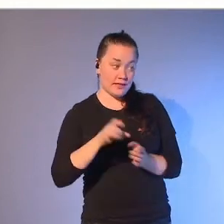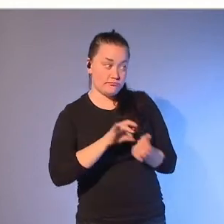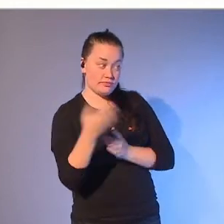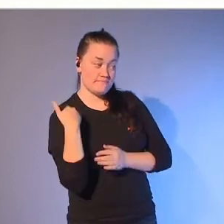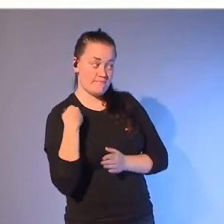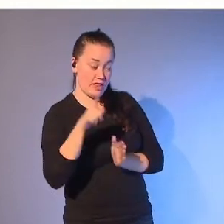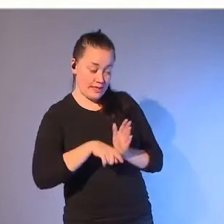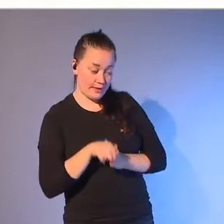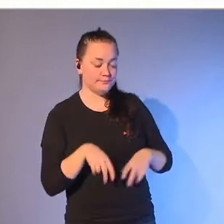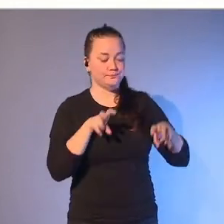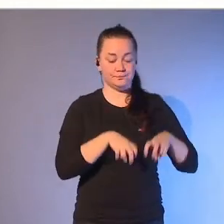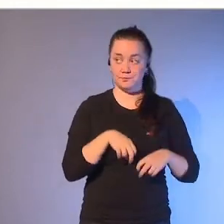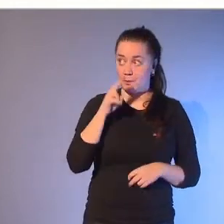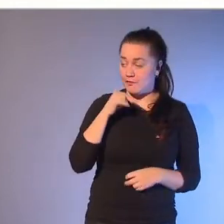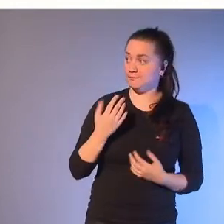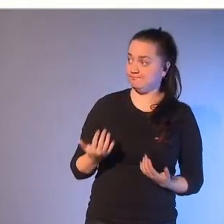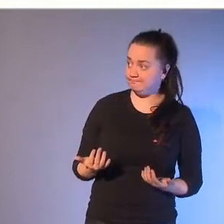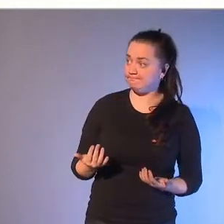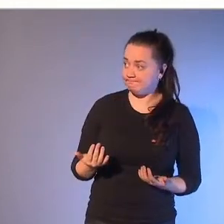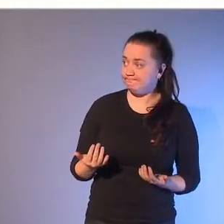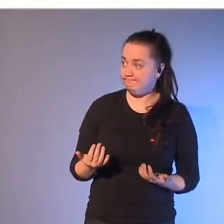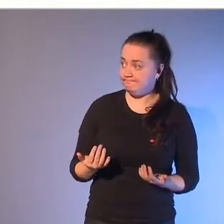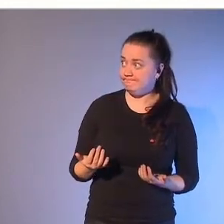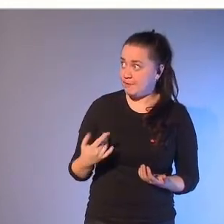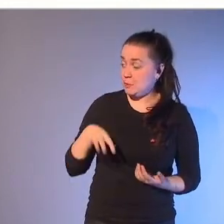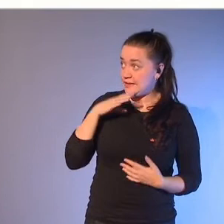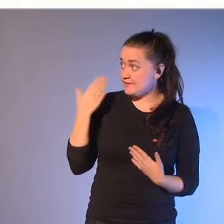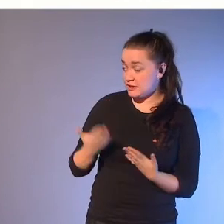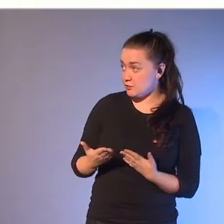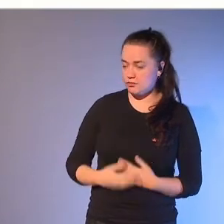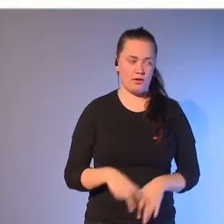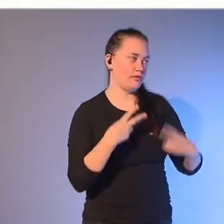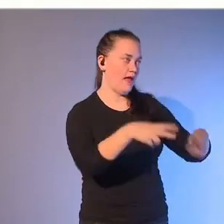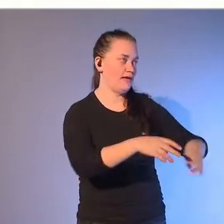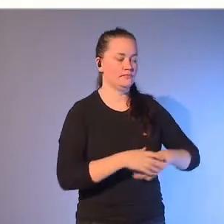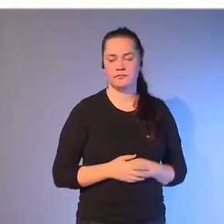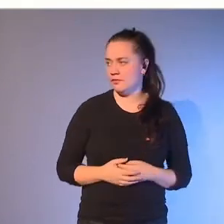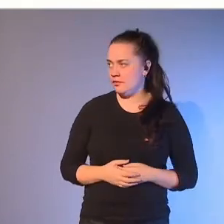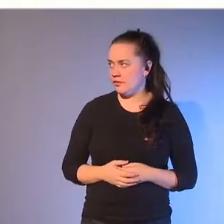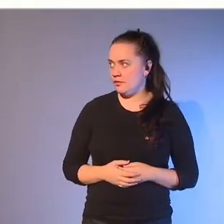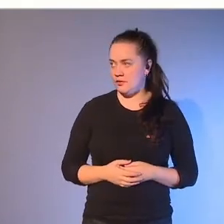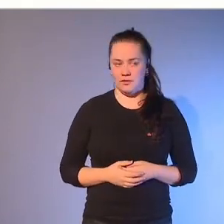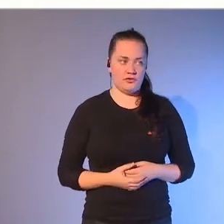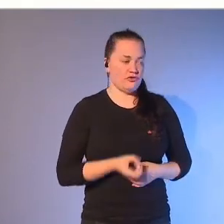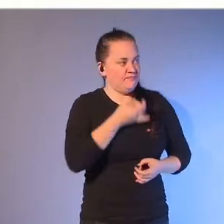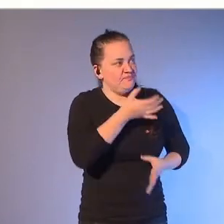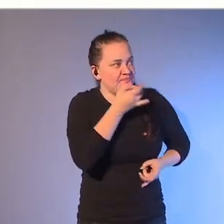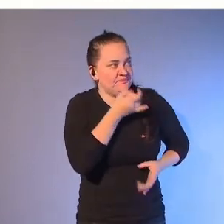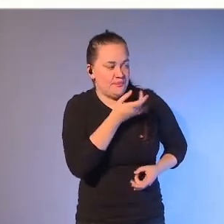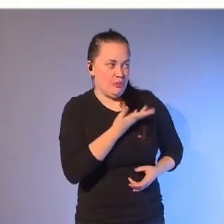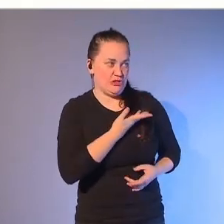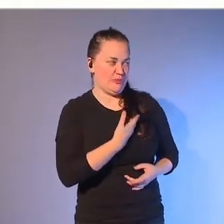meg på Ronny, og så sier jeg, ja, du trives ikke på skolen, nei. Nei, og så kommer det jo da en del ord og uttrykk som